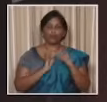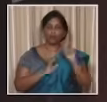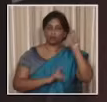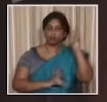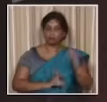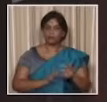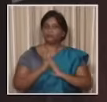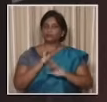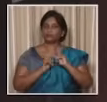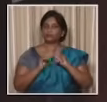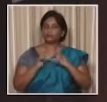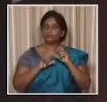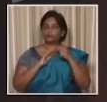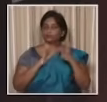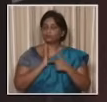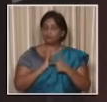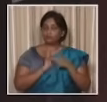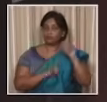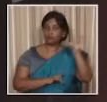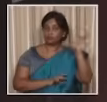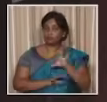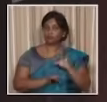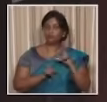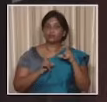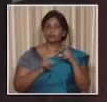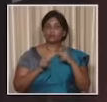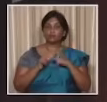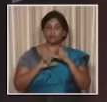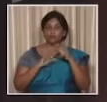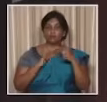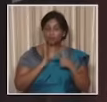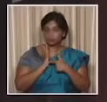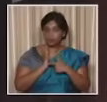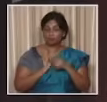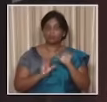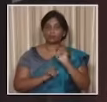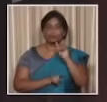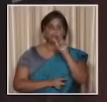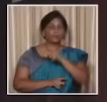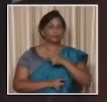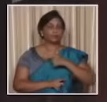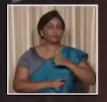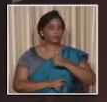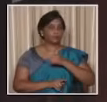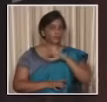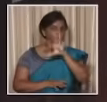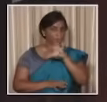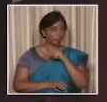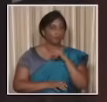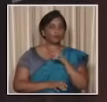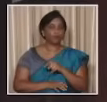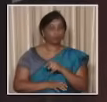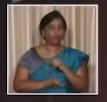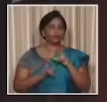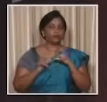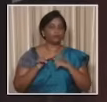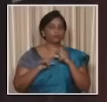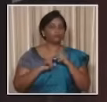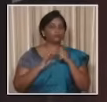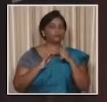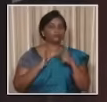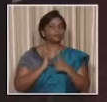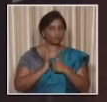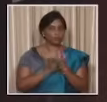මේ අමාත්‍යංශයේ විගණන නිලධාරියා පත් කරන්නේ විගණන දෙපාර්තමේන්තුවෙන් විගණකාධිපතිවරයාගේ නියෝජිතයා එහෙමනම් විගණකාධිපතිතු